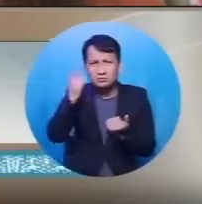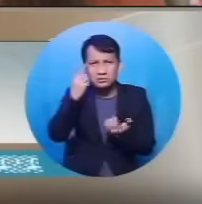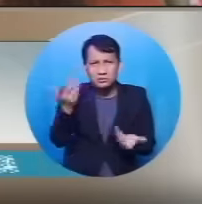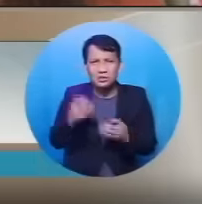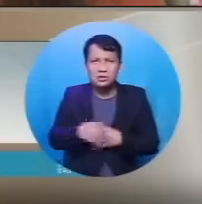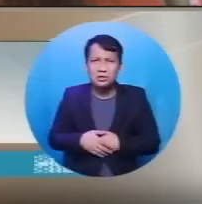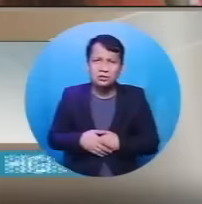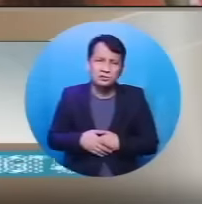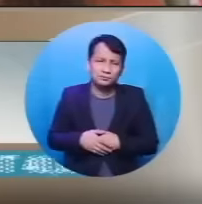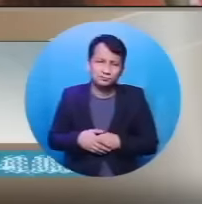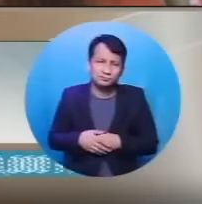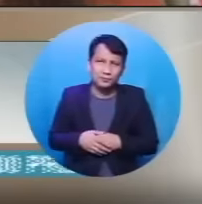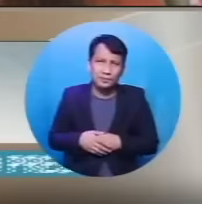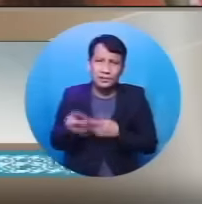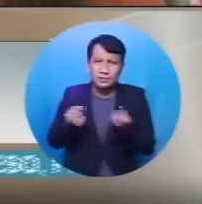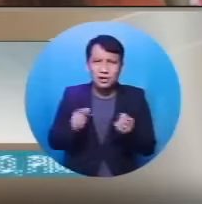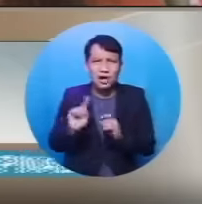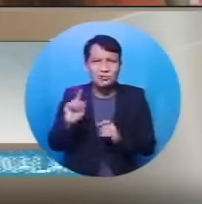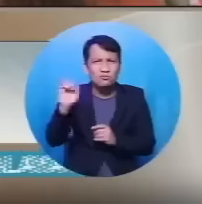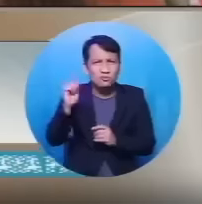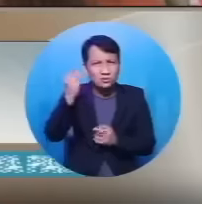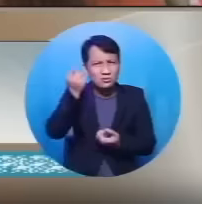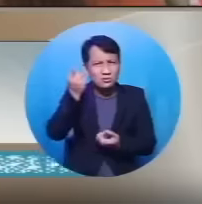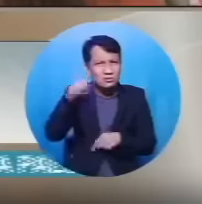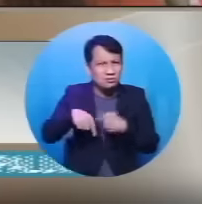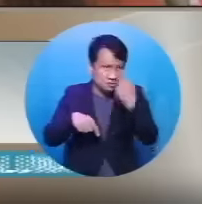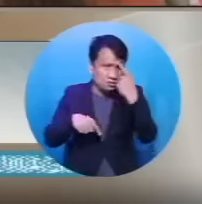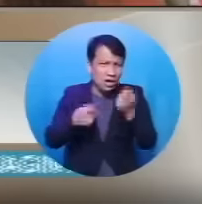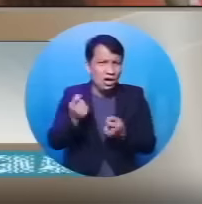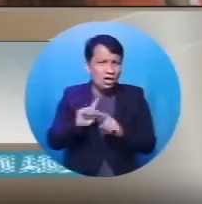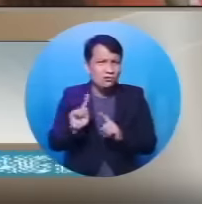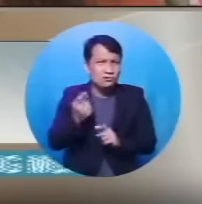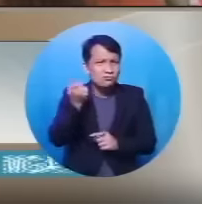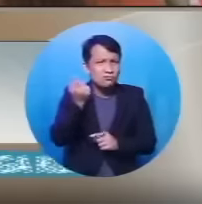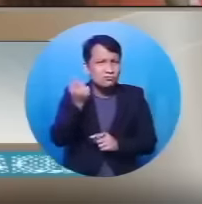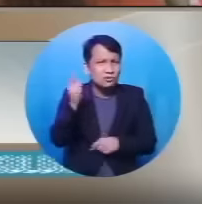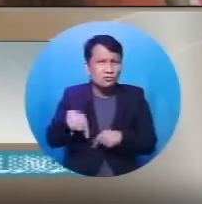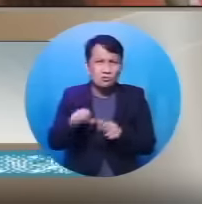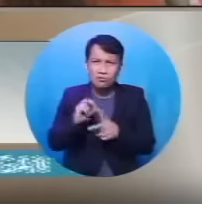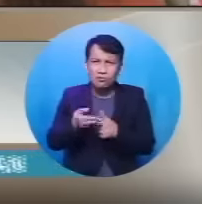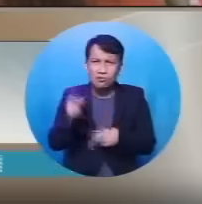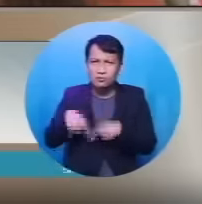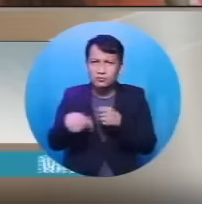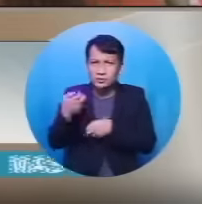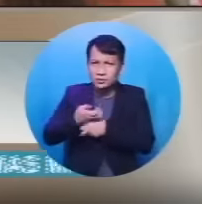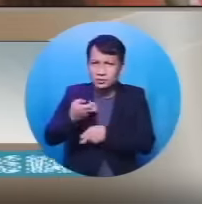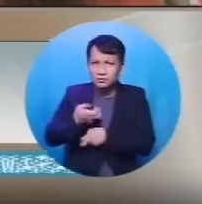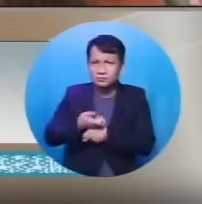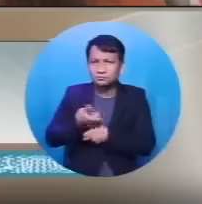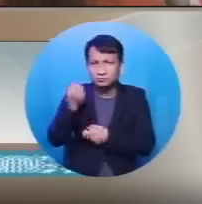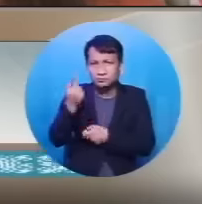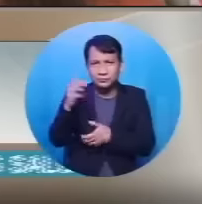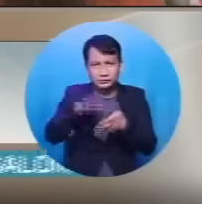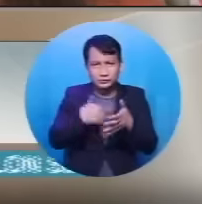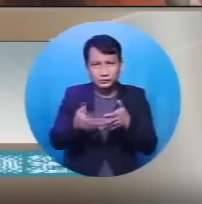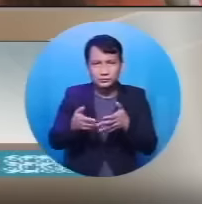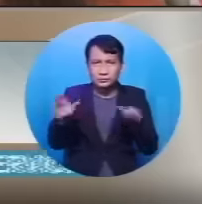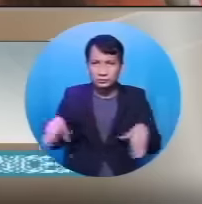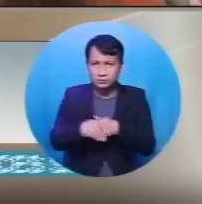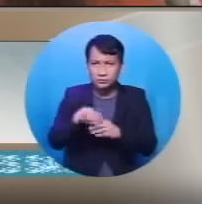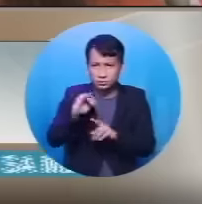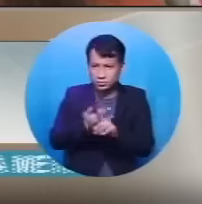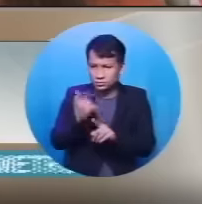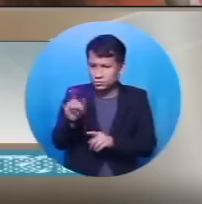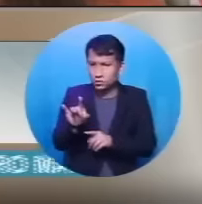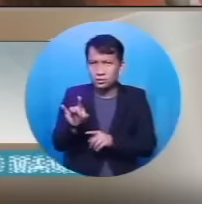daero Ano pong hindi niyo naintindihan sa inyong relasyon dalawa Anong hindi nakaintindi doon or mahirap intindihin na naka-cap ng kasal ninyo January